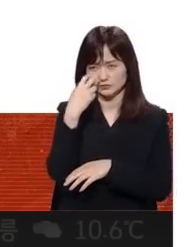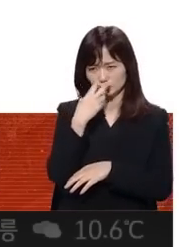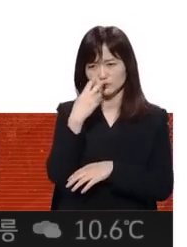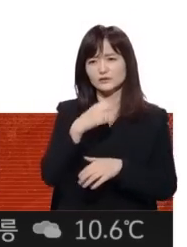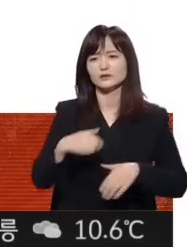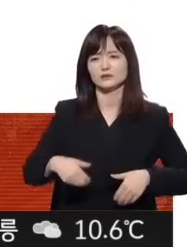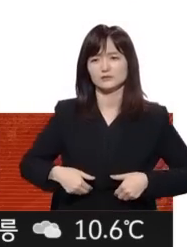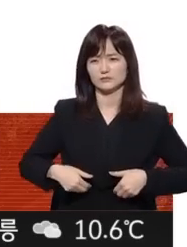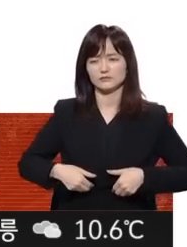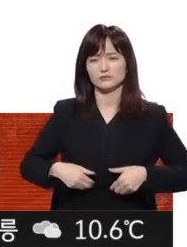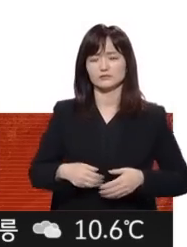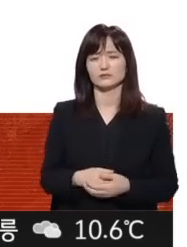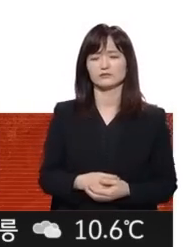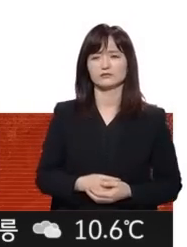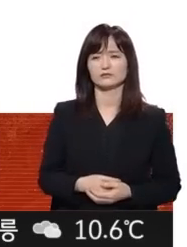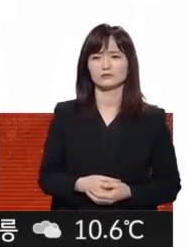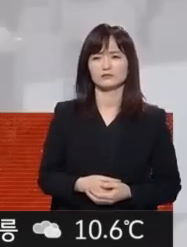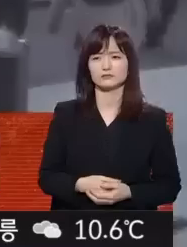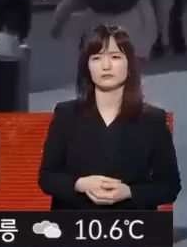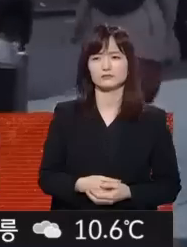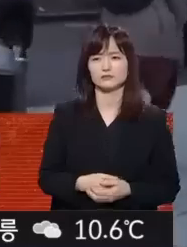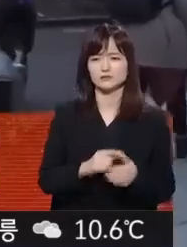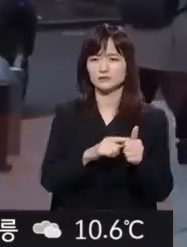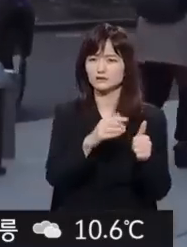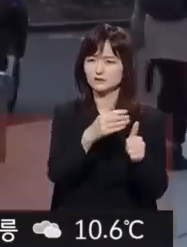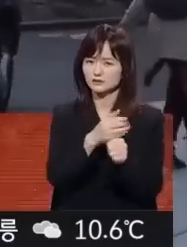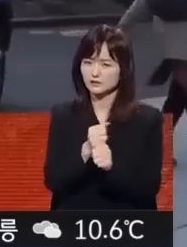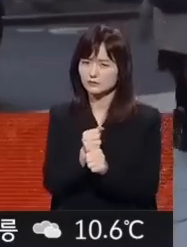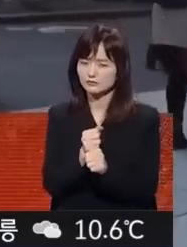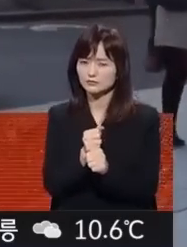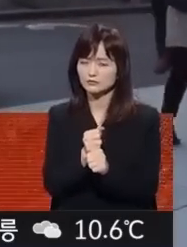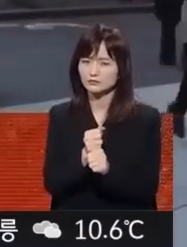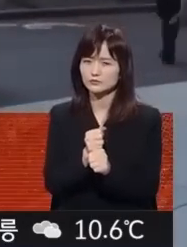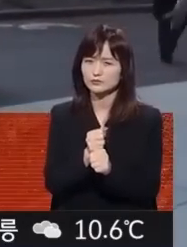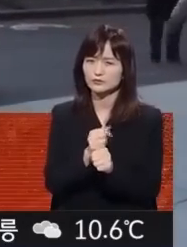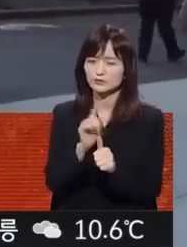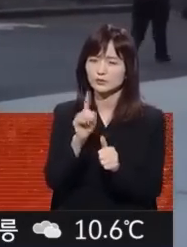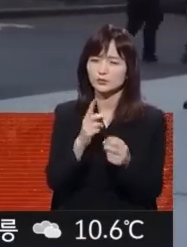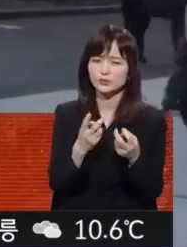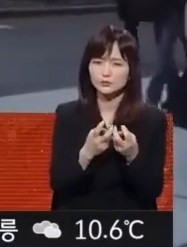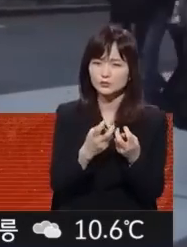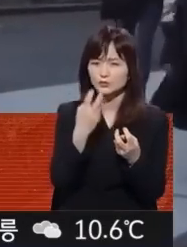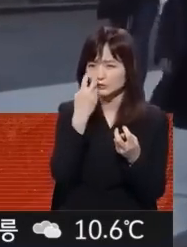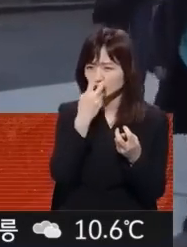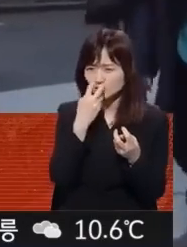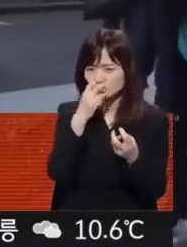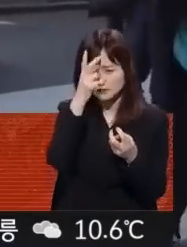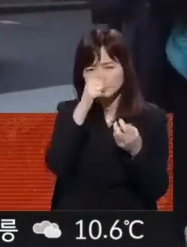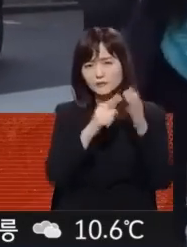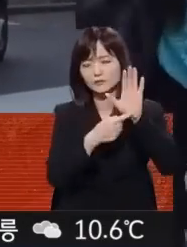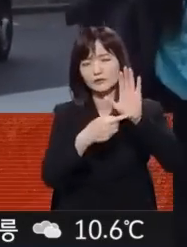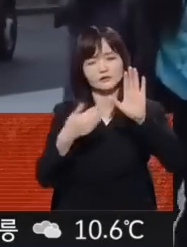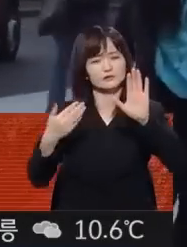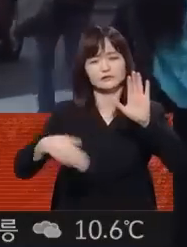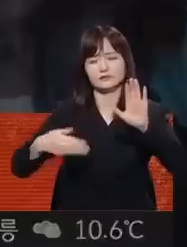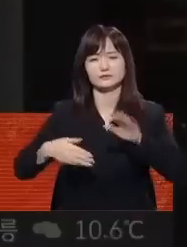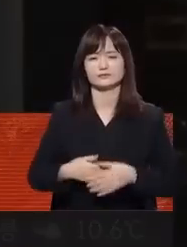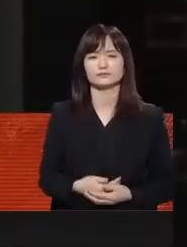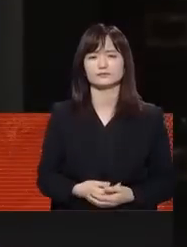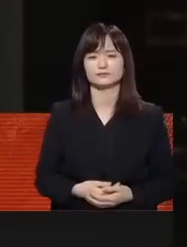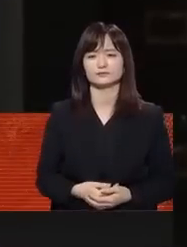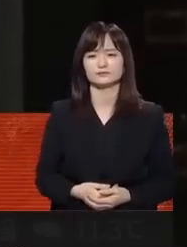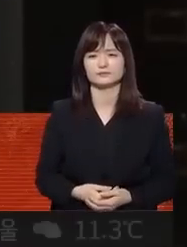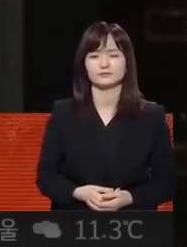되기 때문에 뭐 신면 사항이나 이런 신변 처리에 대해서는 경찰이 어떻게 할지 밝히지 않는 그런 상황입니다 알겠습니다 자 그럼